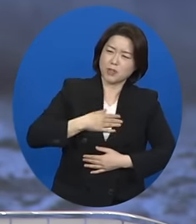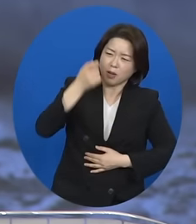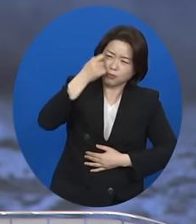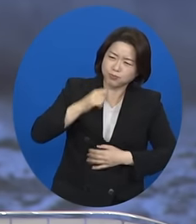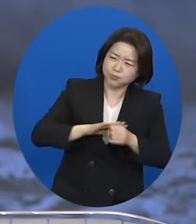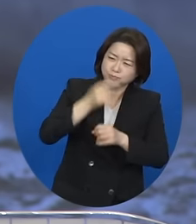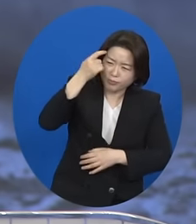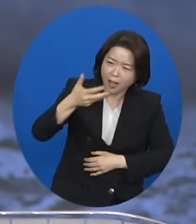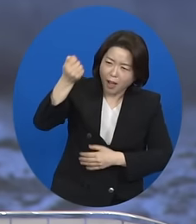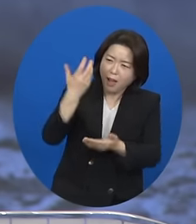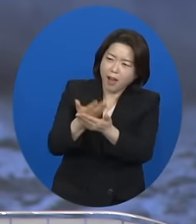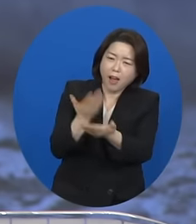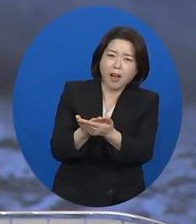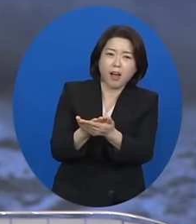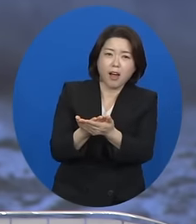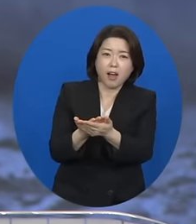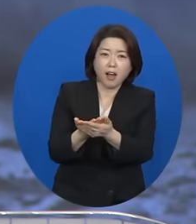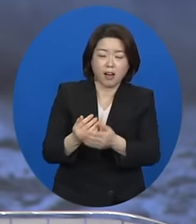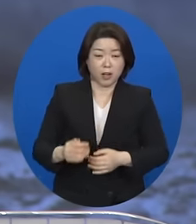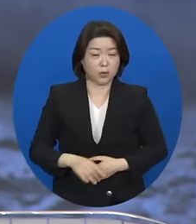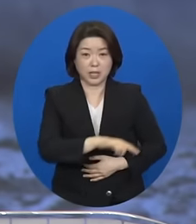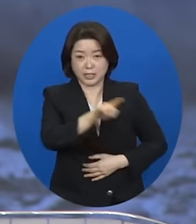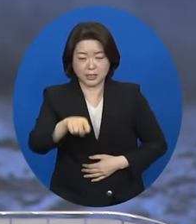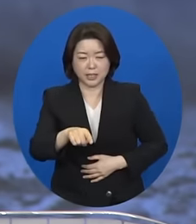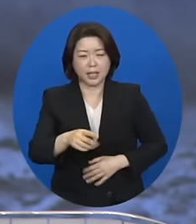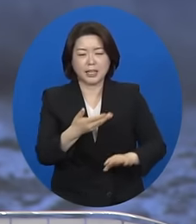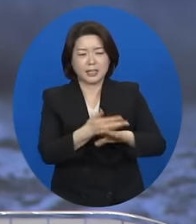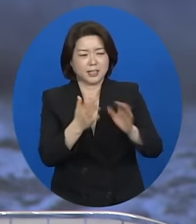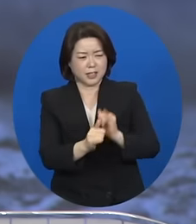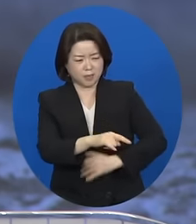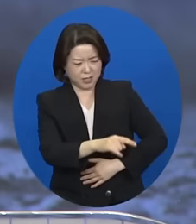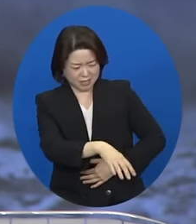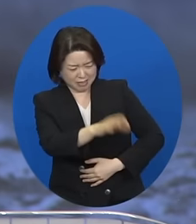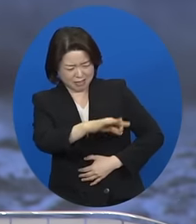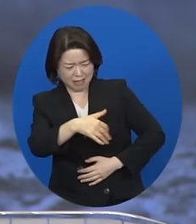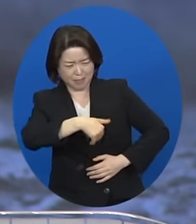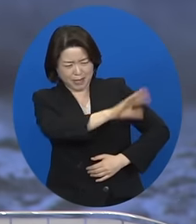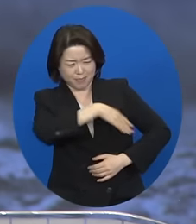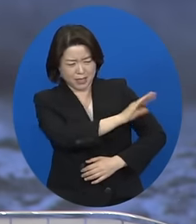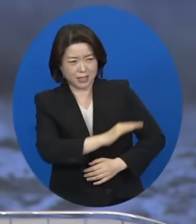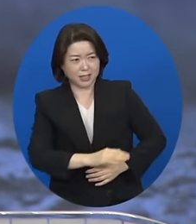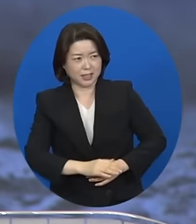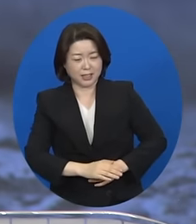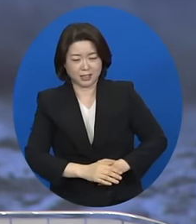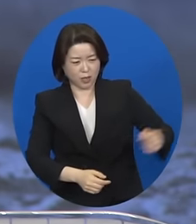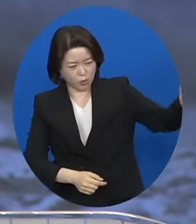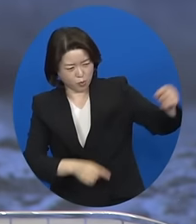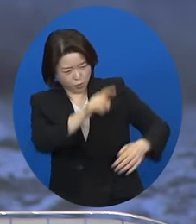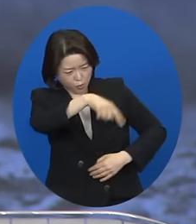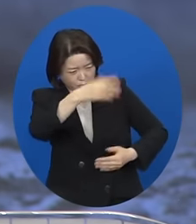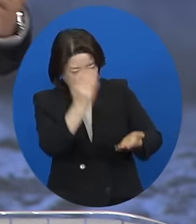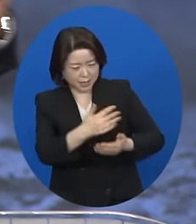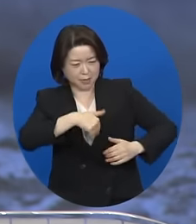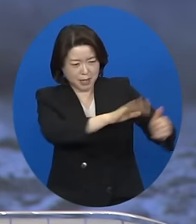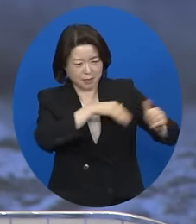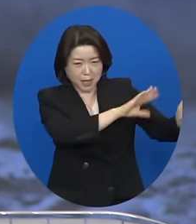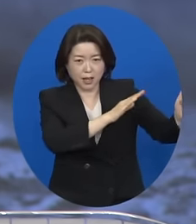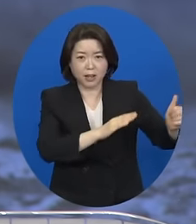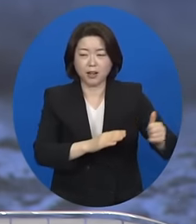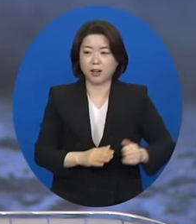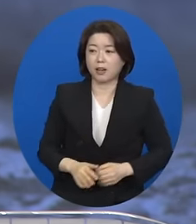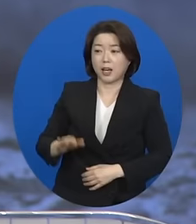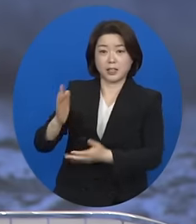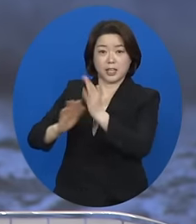당시에 그런 사람들을 장히 했기 때문에요 예수님께 다가오지 못하도록 제자들은 막았으나 예수님은 내게 오게